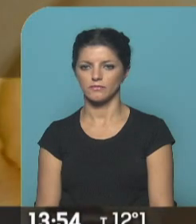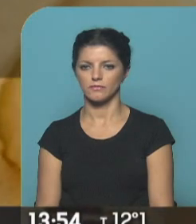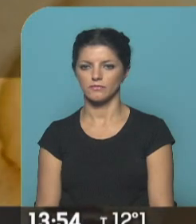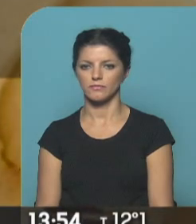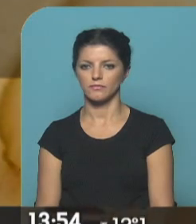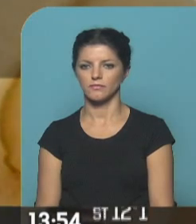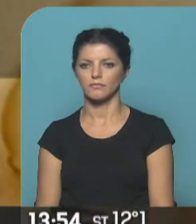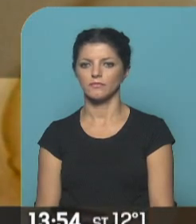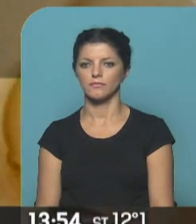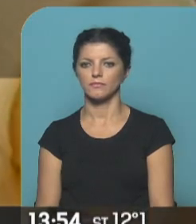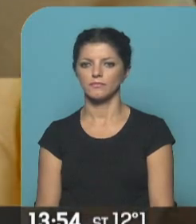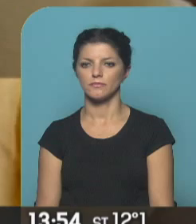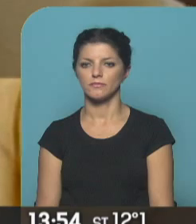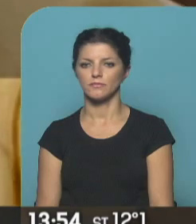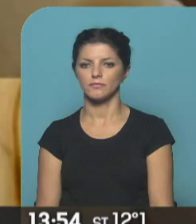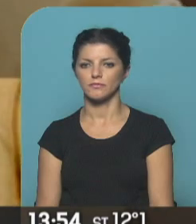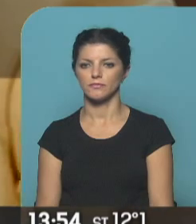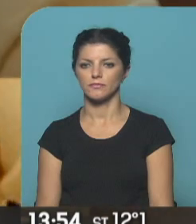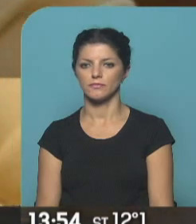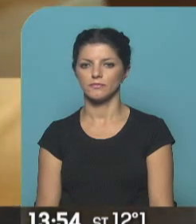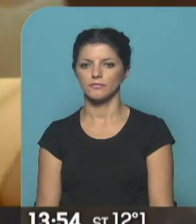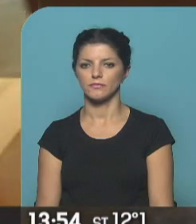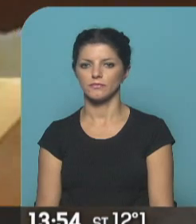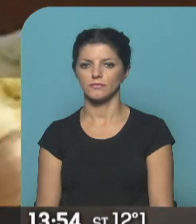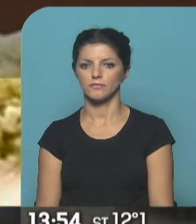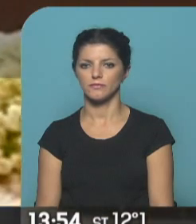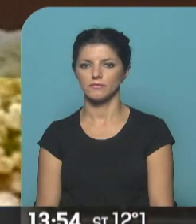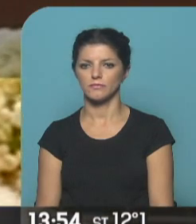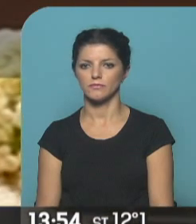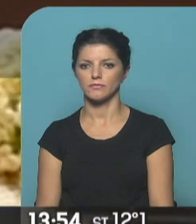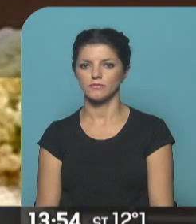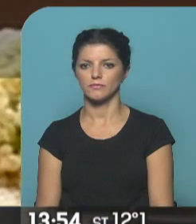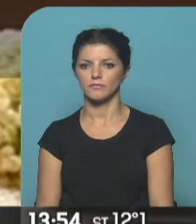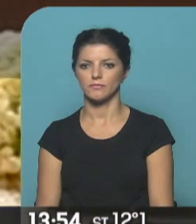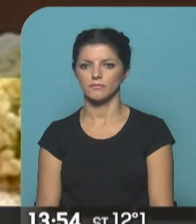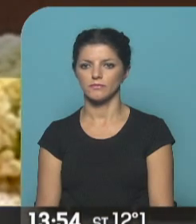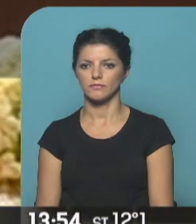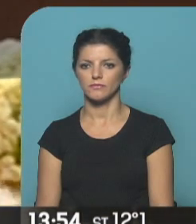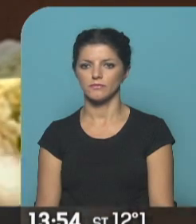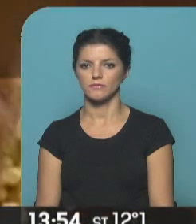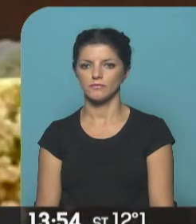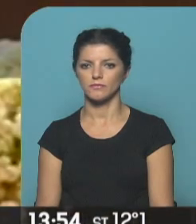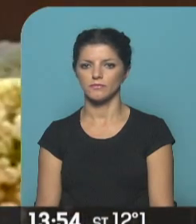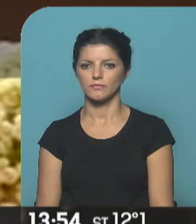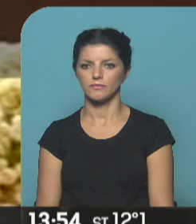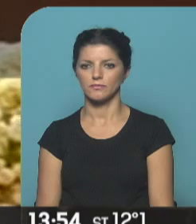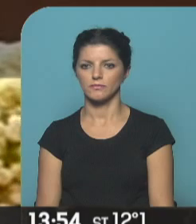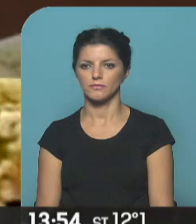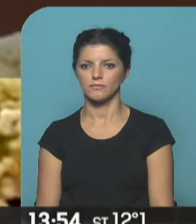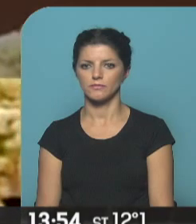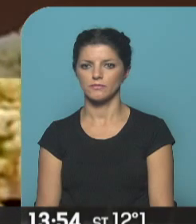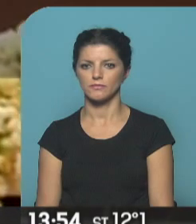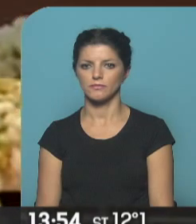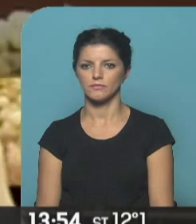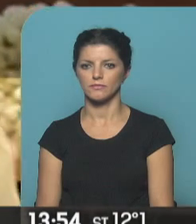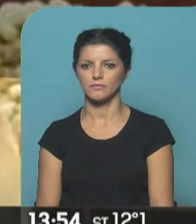के साथ कंधे से कंधा मिला करके आतंकवादियों के खिलाफ लड़ाई लड़ रहे हैं। मैं विश्व के जो देश हमें